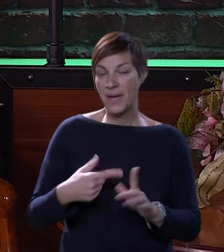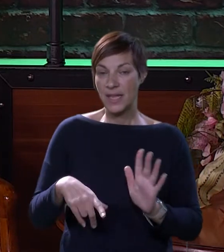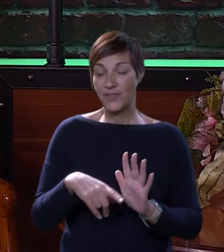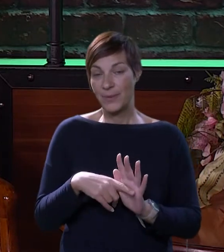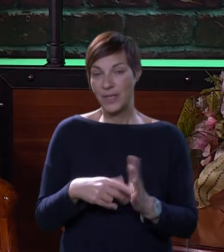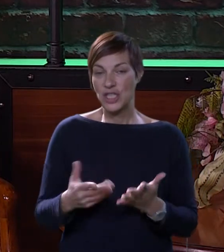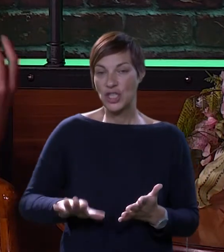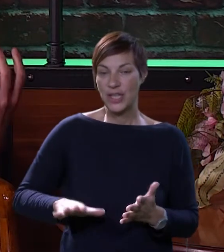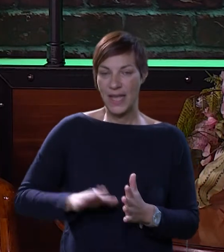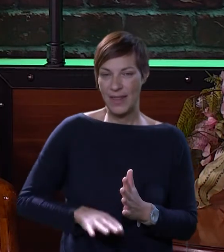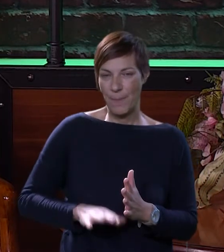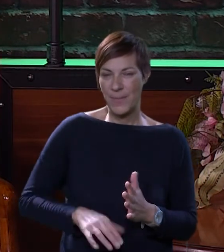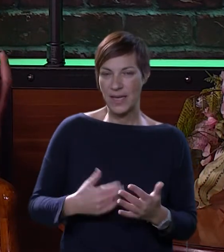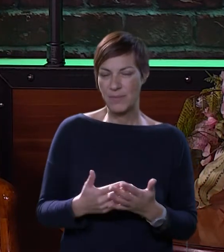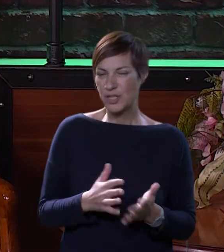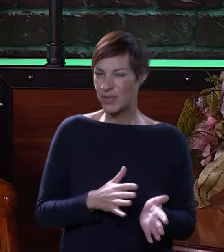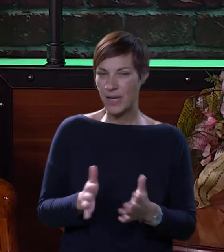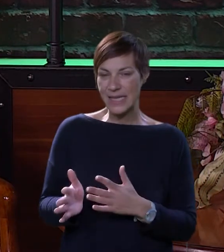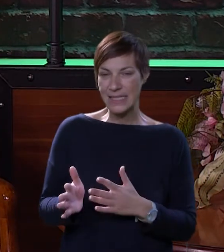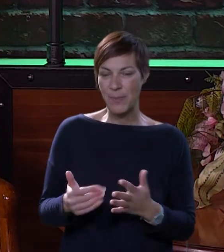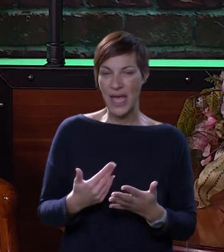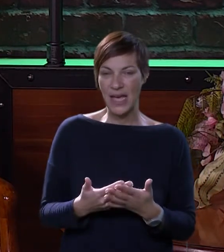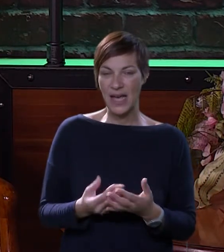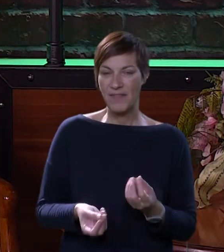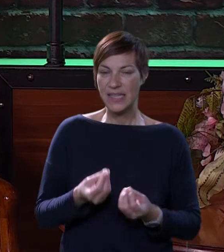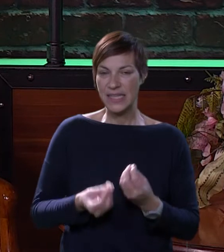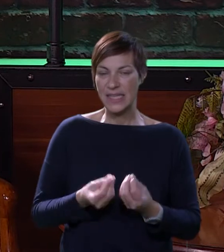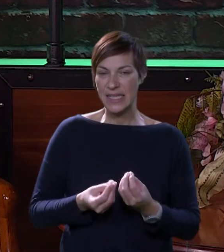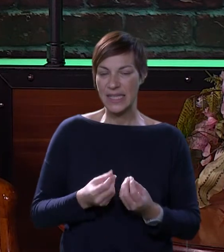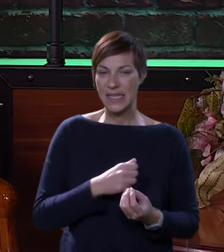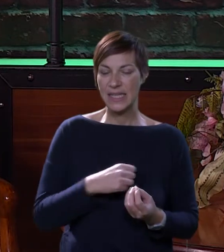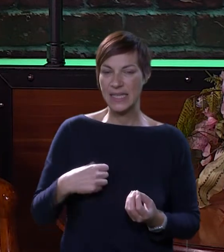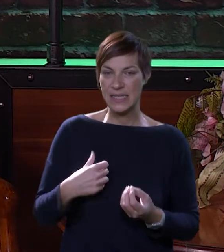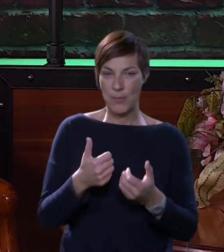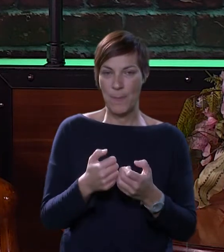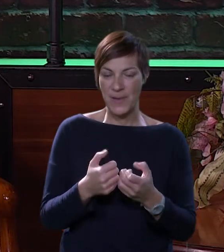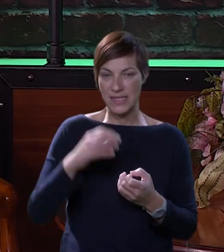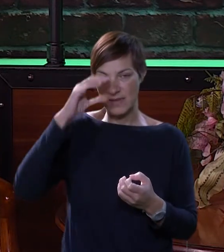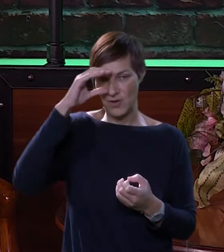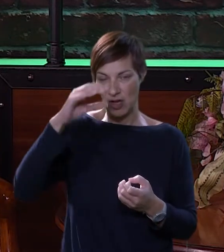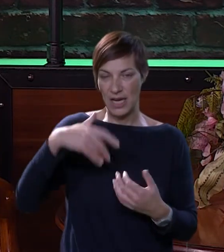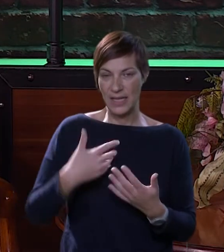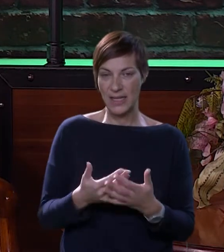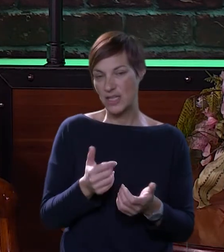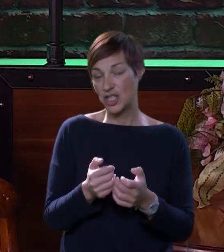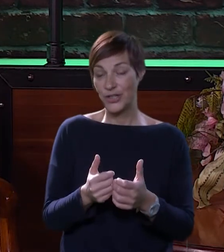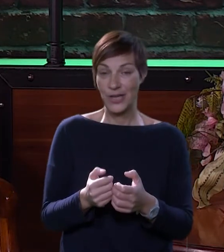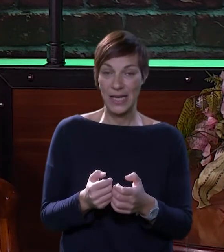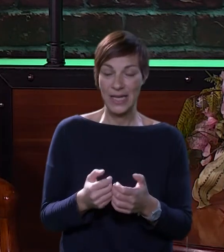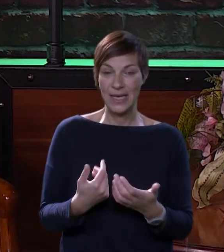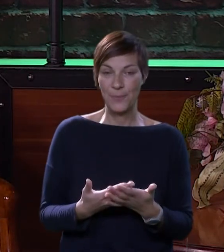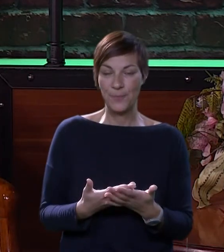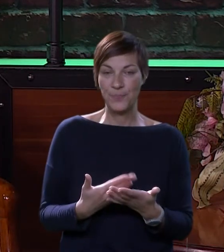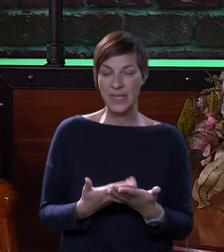prednosti, ali što je dijete manje, možda manje izbjegavati ove igre, da dijete samo pasivno gleda nešto, možda nešto klikne na